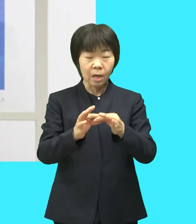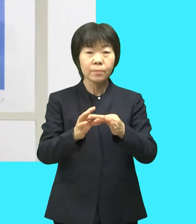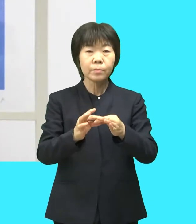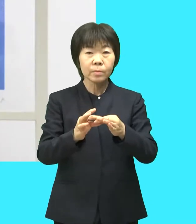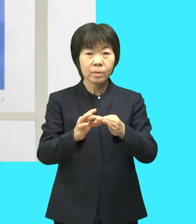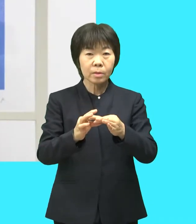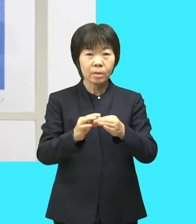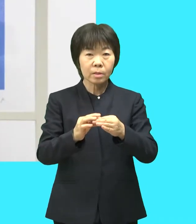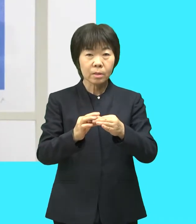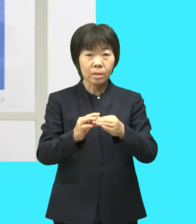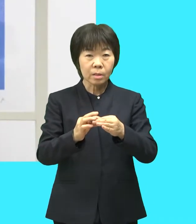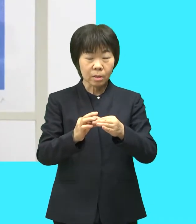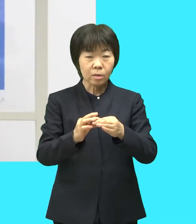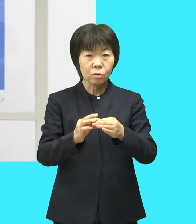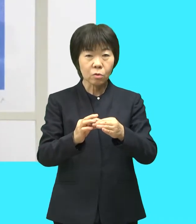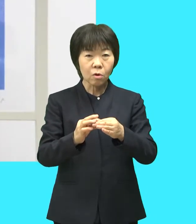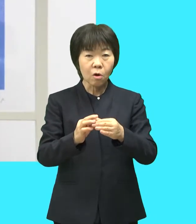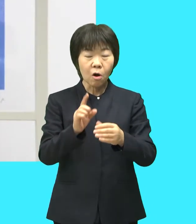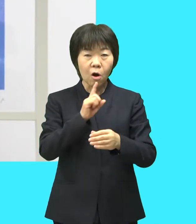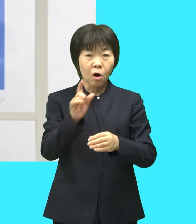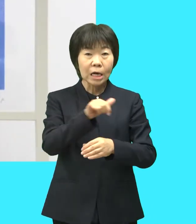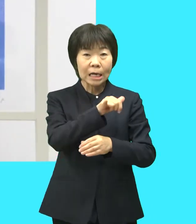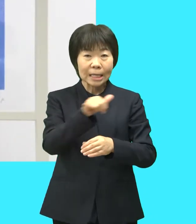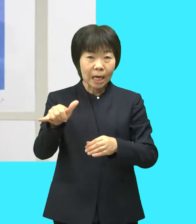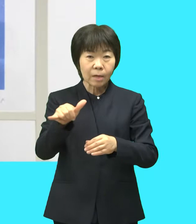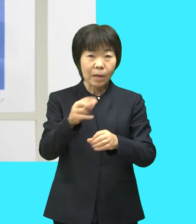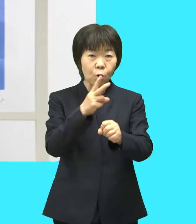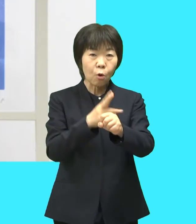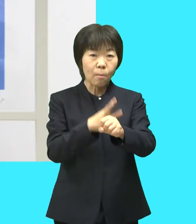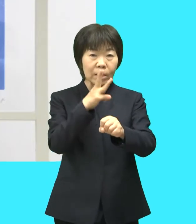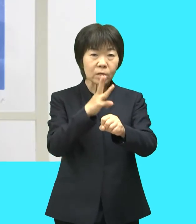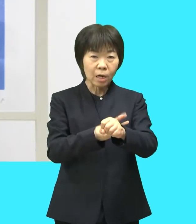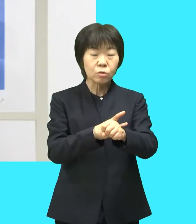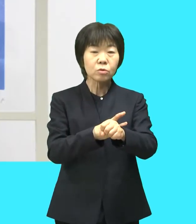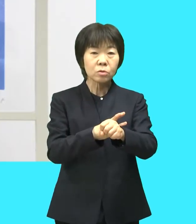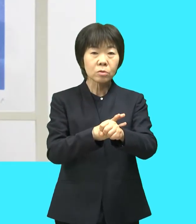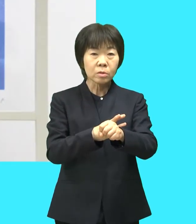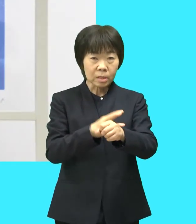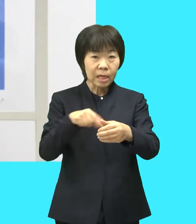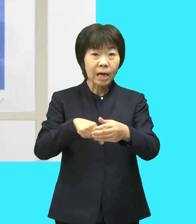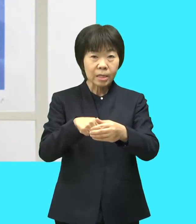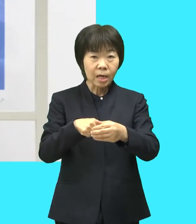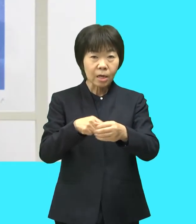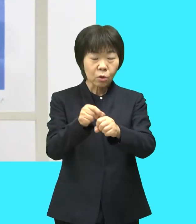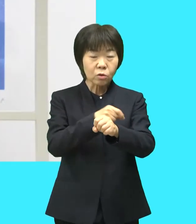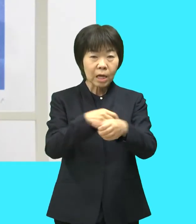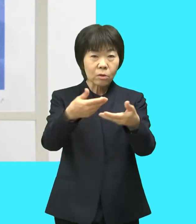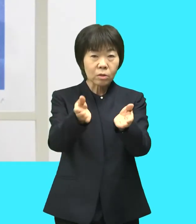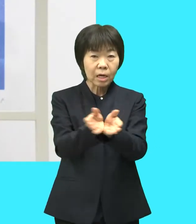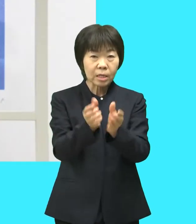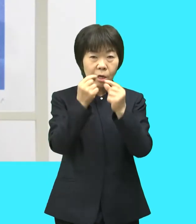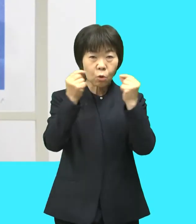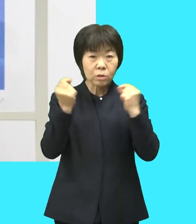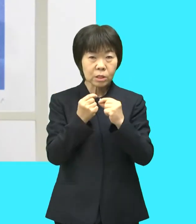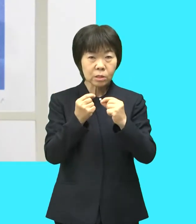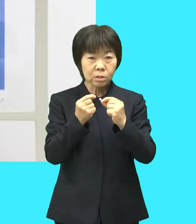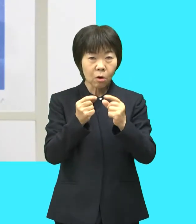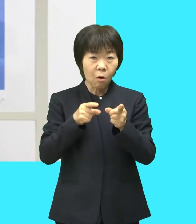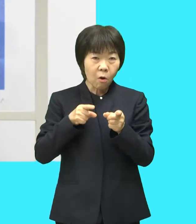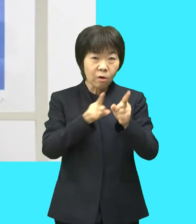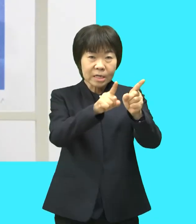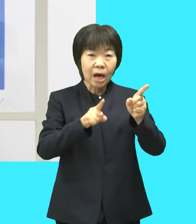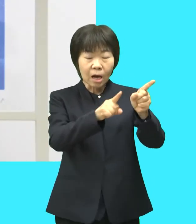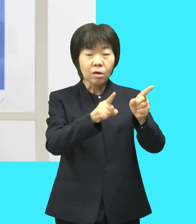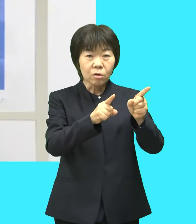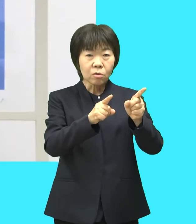ども、はい、伝承館とイノベ機構が作成した語り部のマニュアルで特定の団体や個人への批判というものを禁じている、その